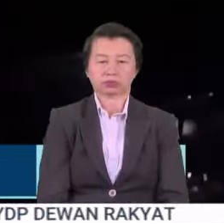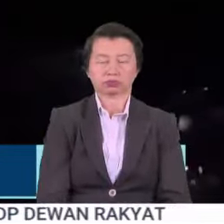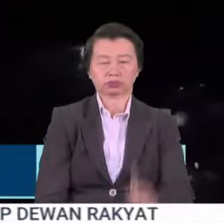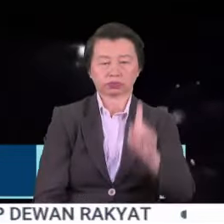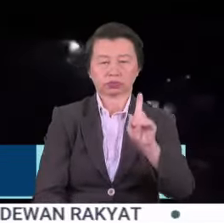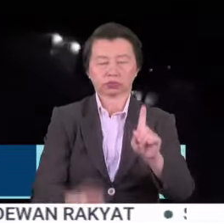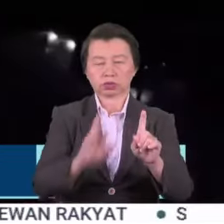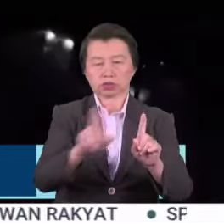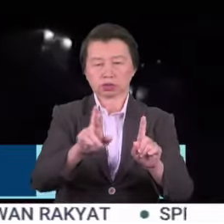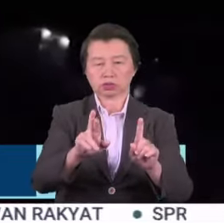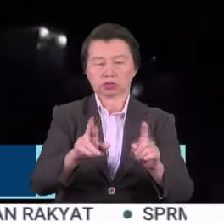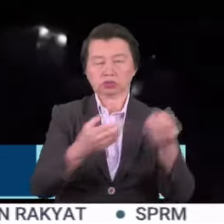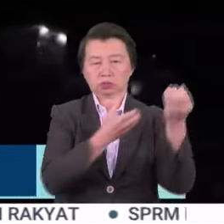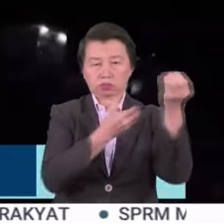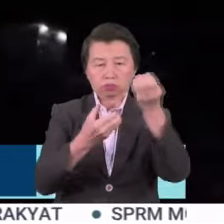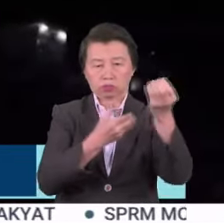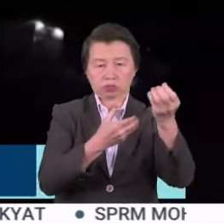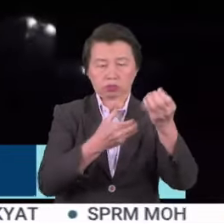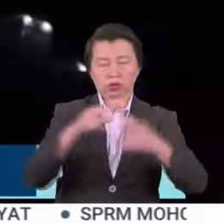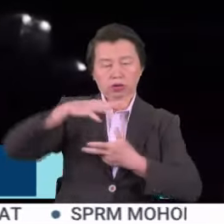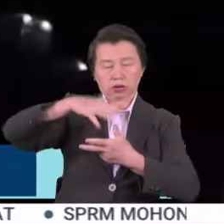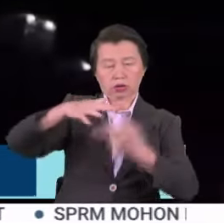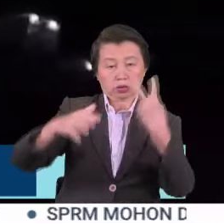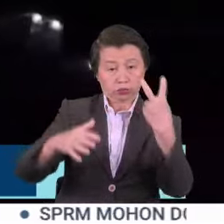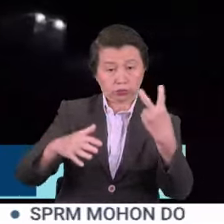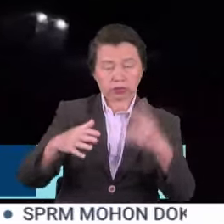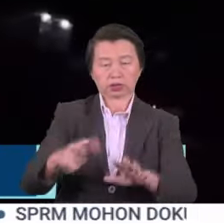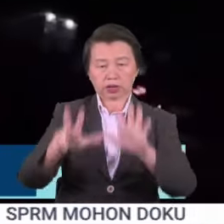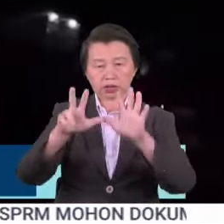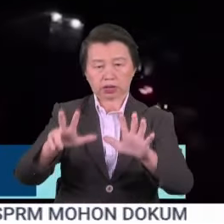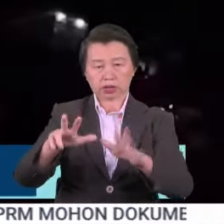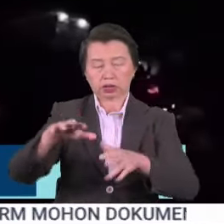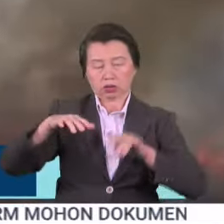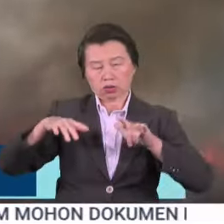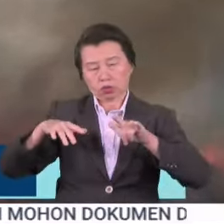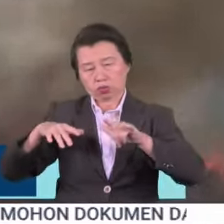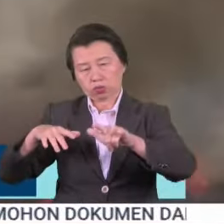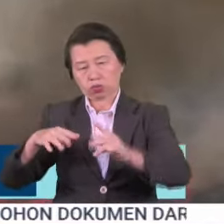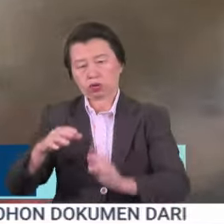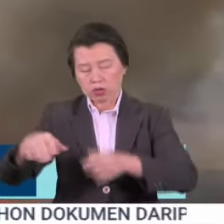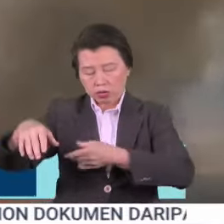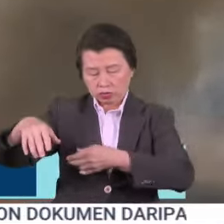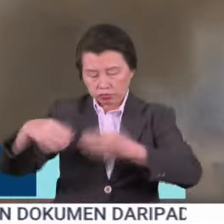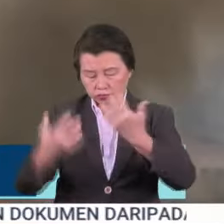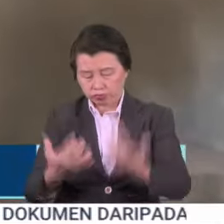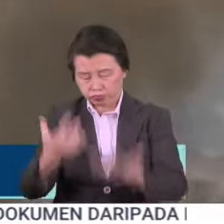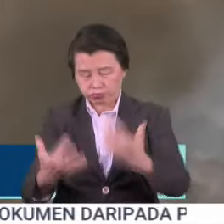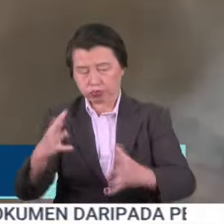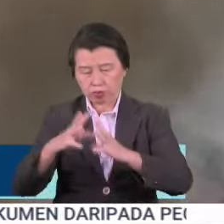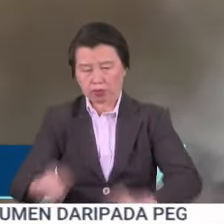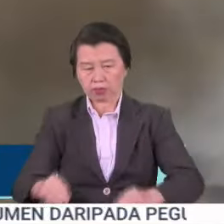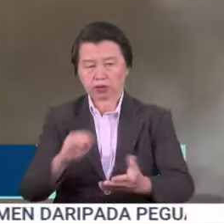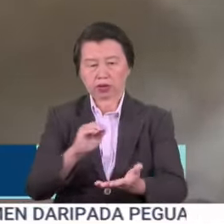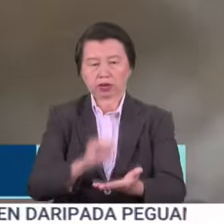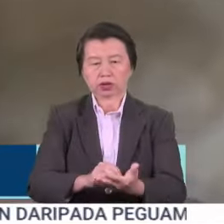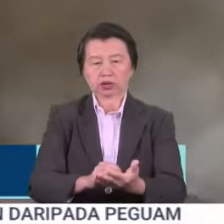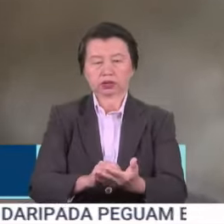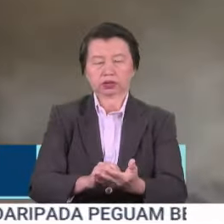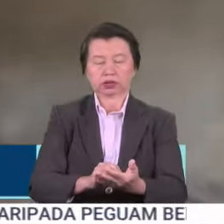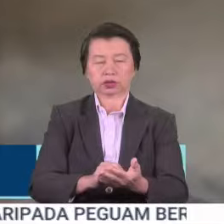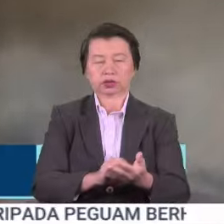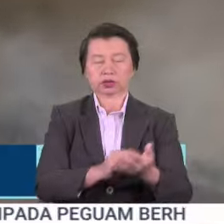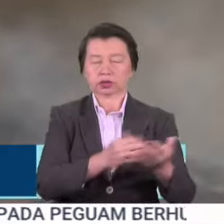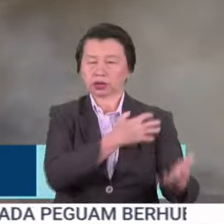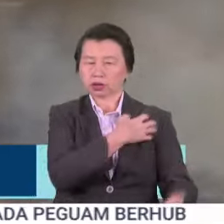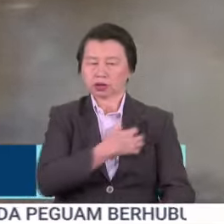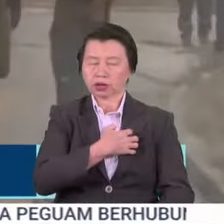Hampir 1,000 anggota bomba, 2 helikopter dan 8 pesawat khas bertungkus lumus memadam kebakaran hutan di wilayah Cordoba, Argentina.